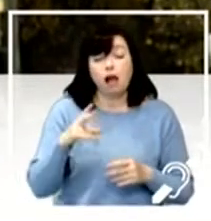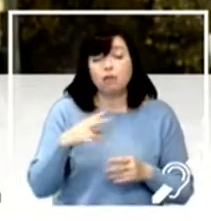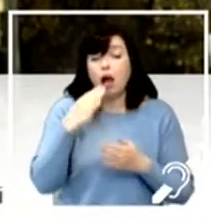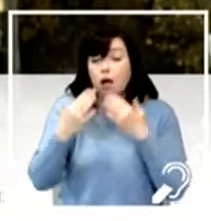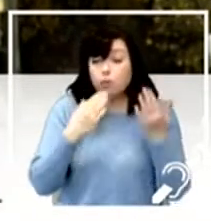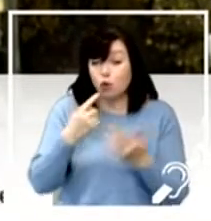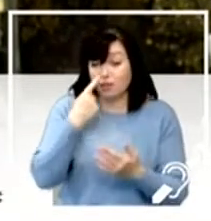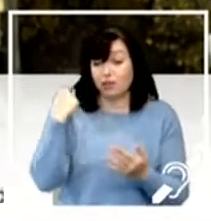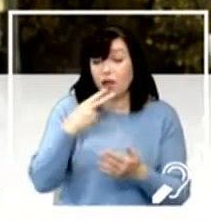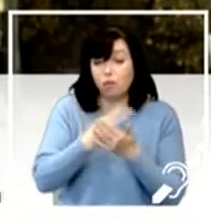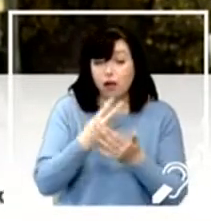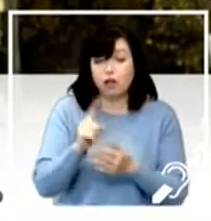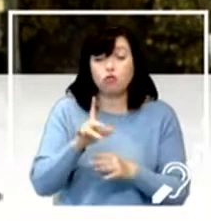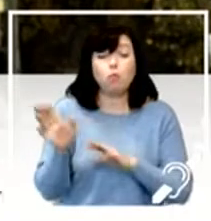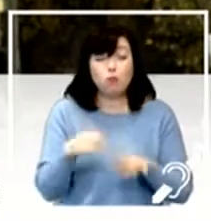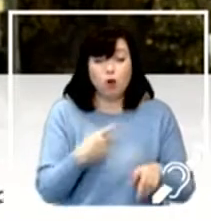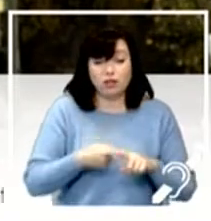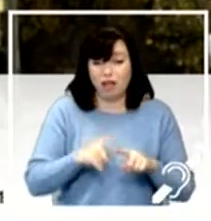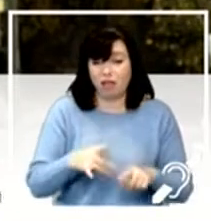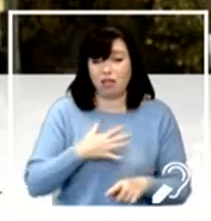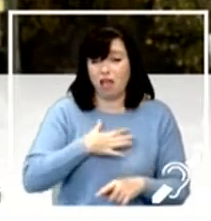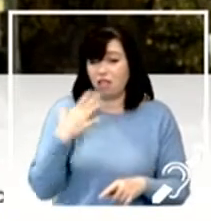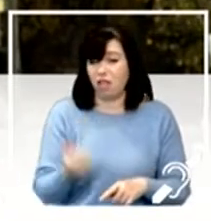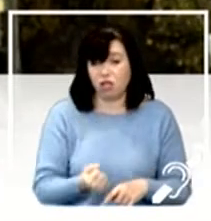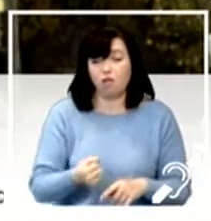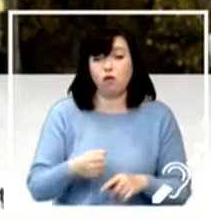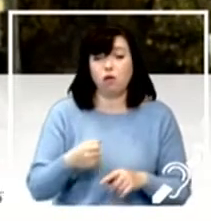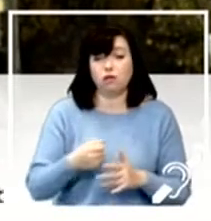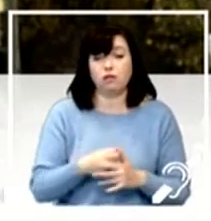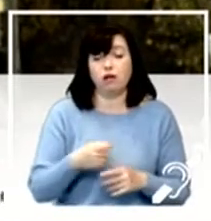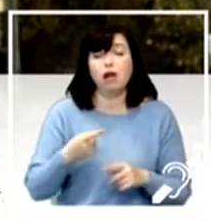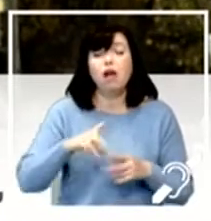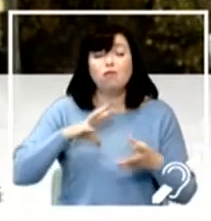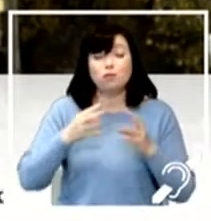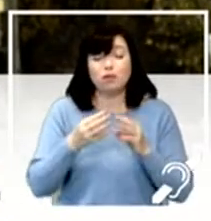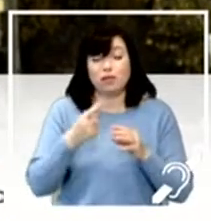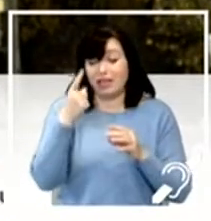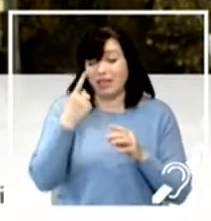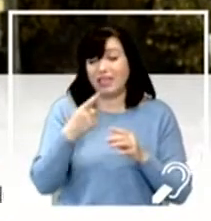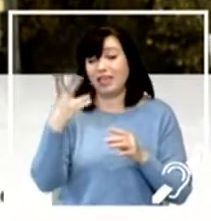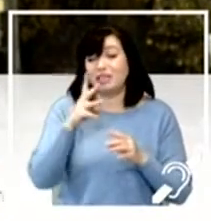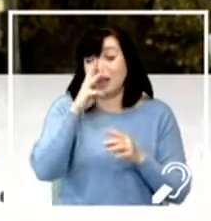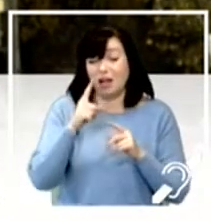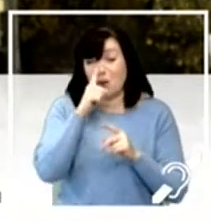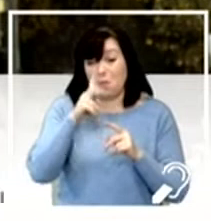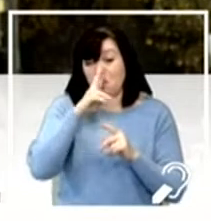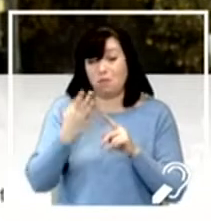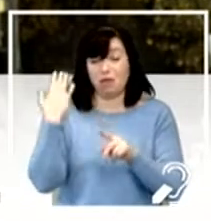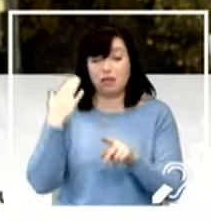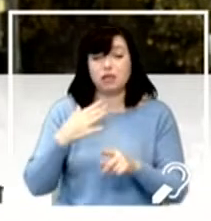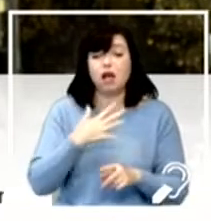recente arată că după nemulțumirea reală stârnită la acel moment, în urmă cu câteva luni,